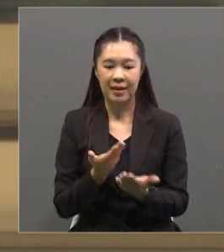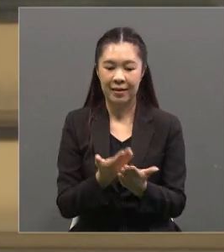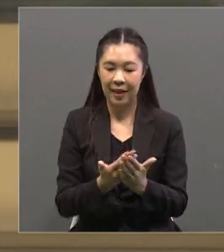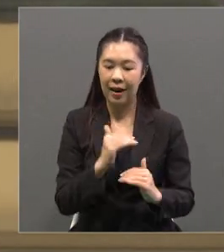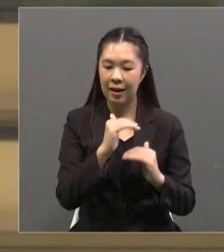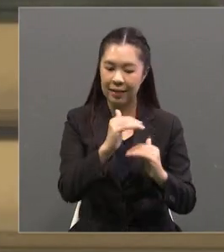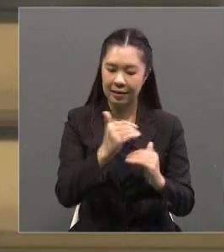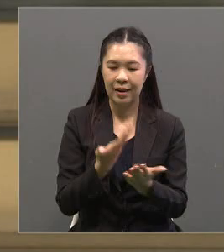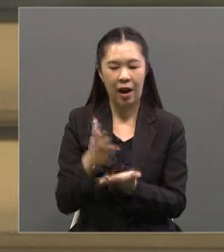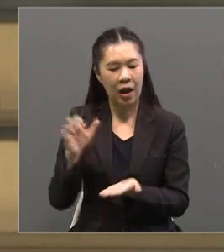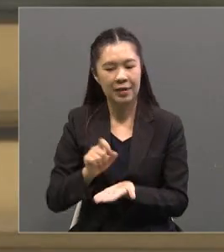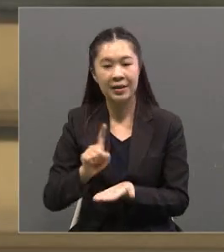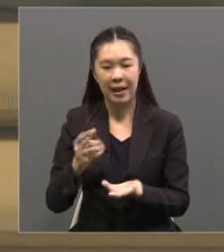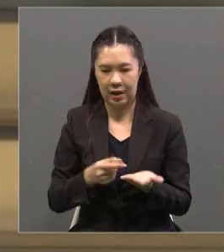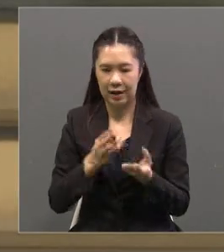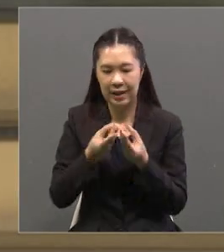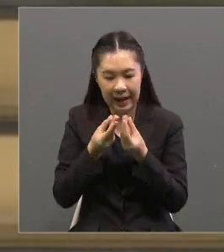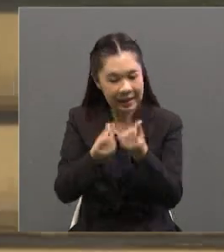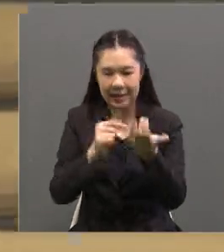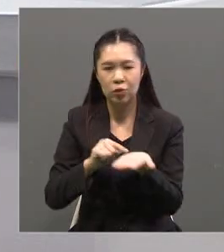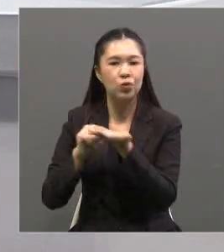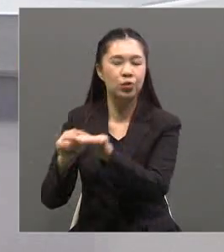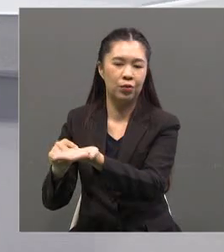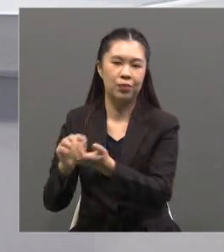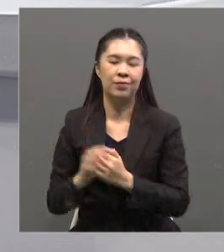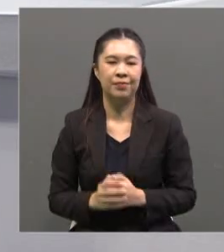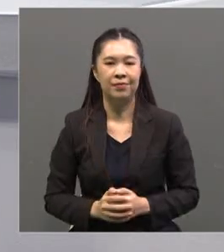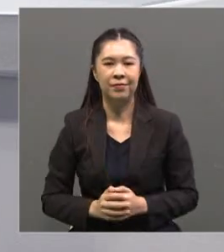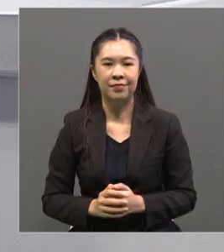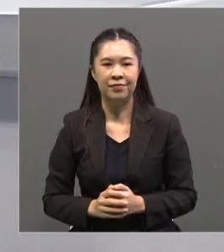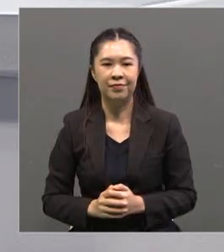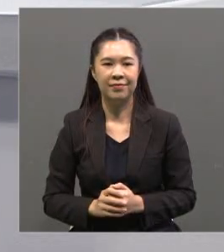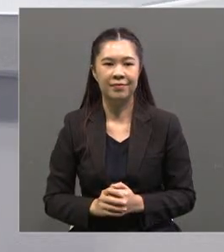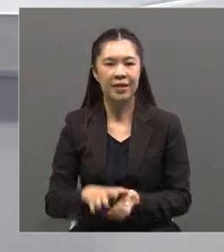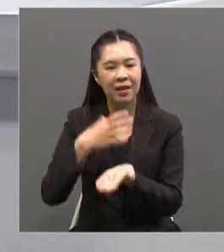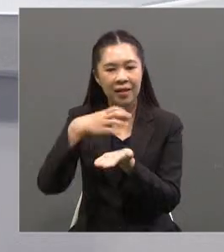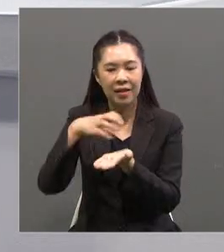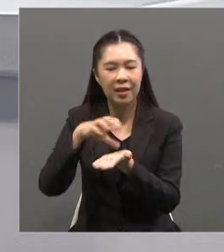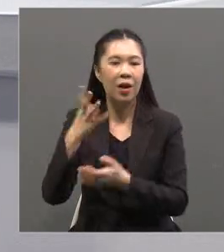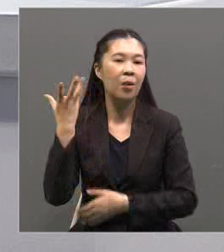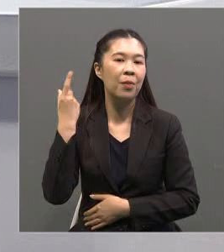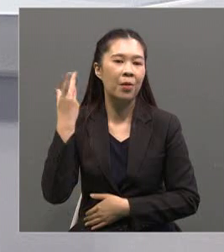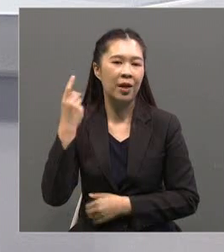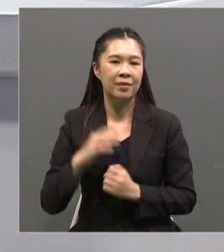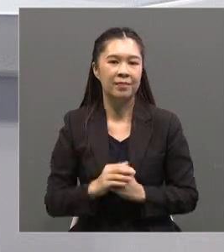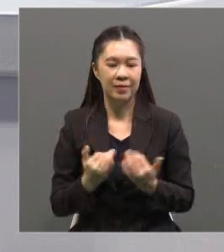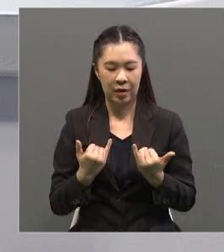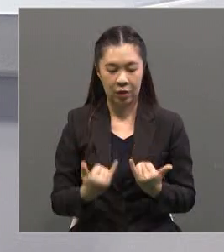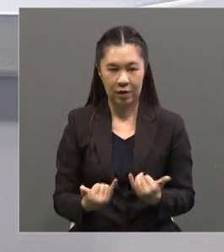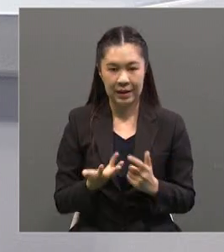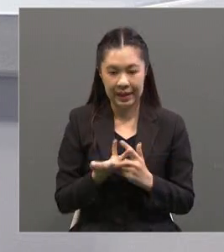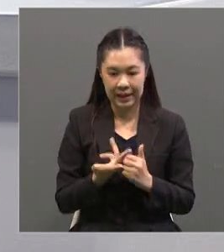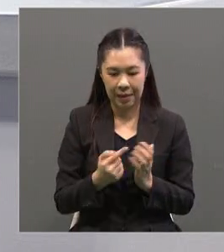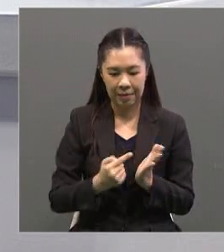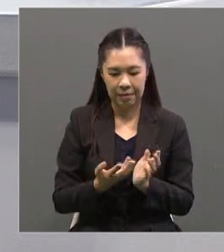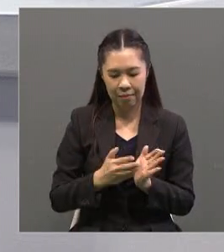ครับ คือคุณจุลพันธ์เนี่ยให้สัมภาษณ์ไปตั้งแต่เมื่อวานนี ้ รัฐมนตรีช่วยครังเพราะถ้านับจากวันนี้ก็จะเหลือ9